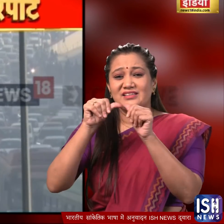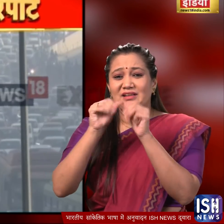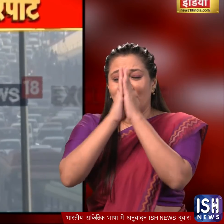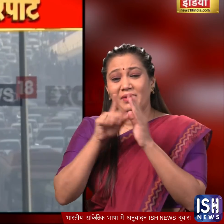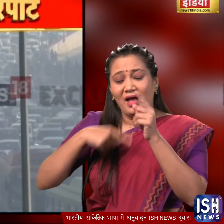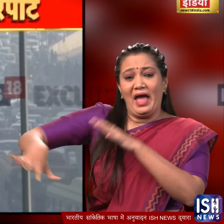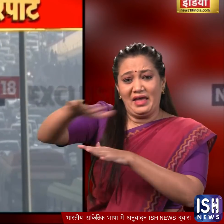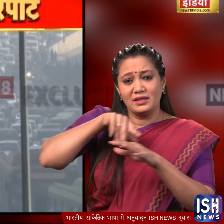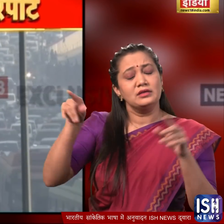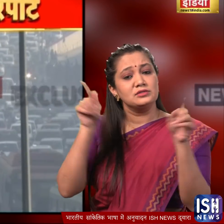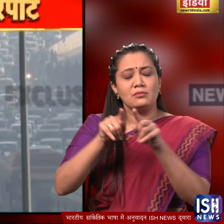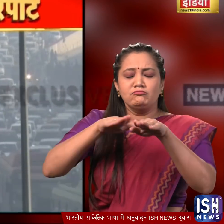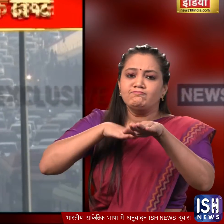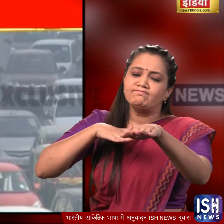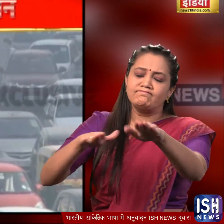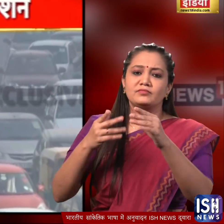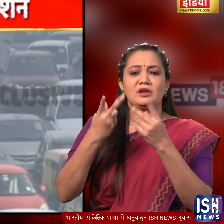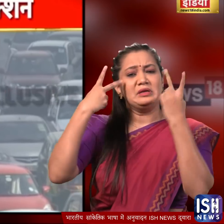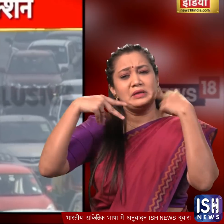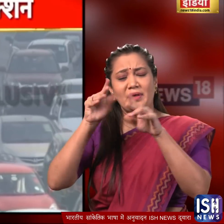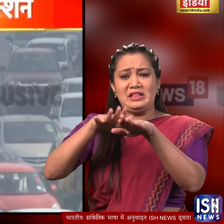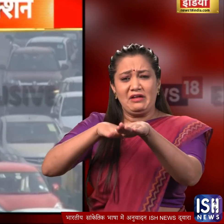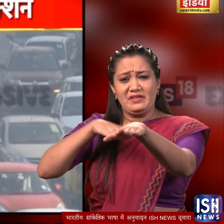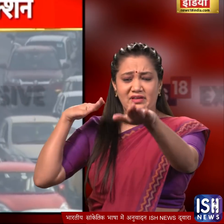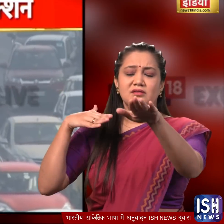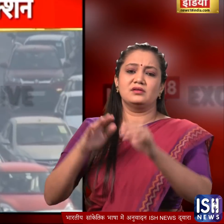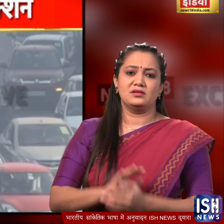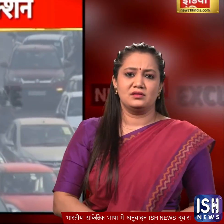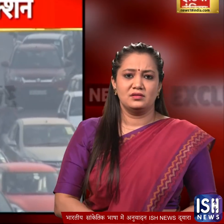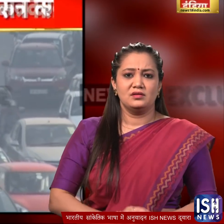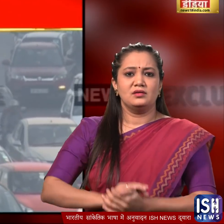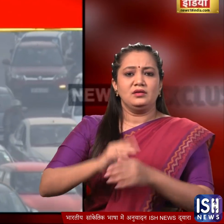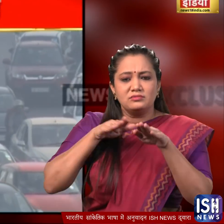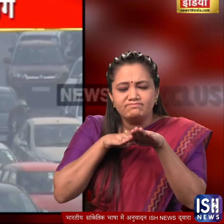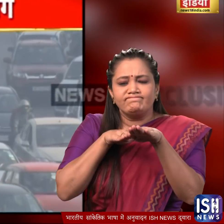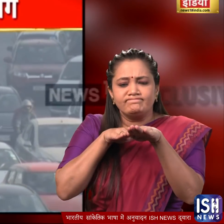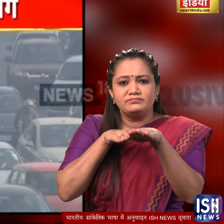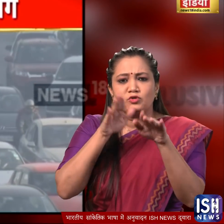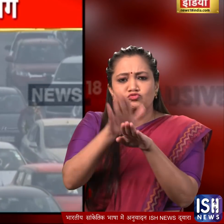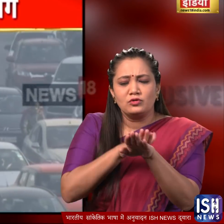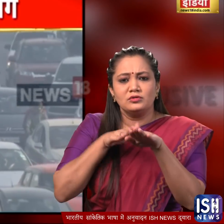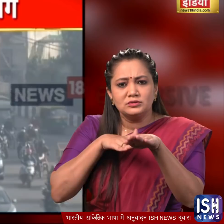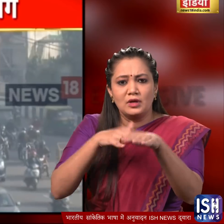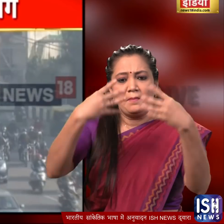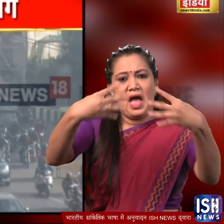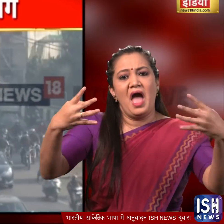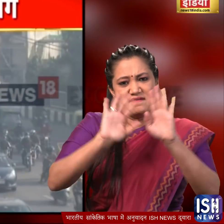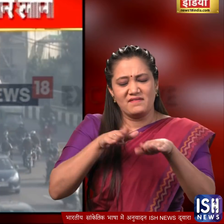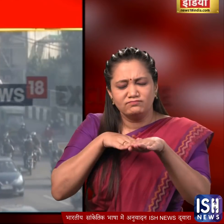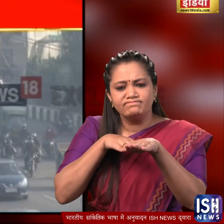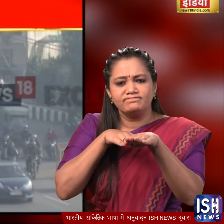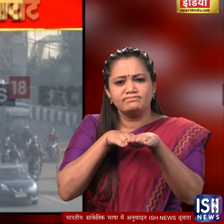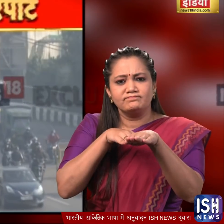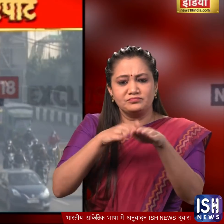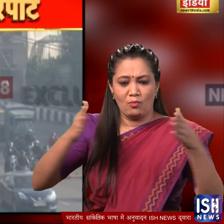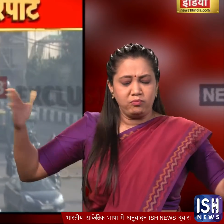मिले। कई रास्ते डाइवर्ट होने की वजह से वहां भी भारी जैम लग गया। काफी देर तक गाड़ियां रेंगती रहीं क्योंकि पुलिस ने आगे बैरिकेडिंग की हुई थी, जिस